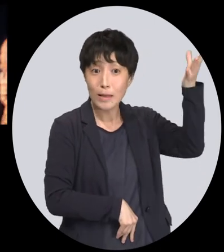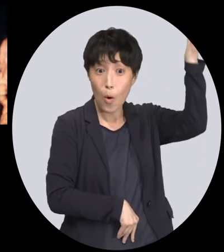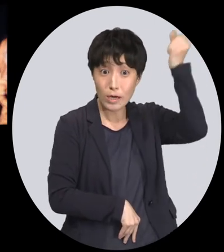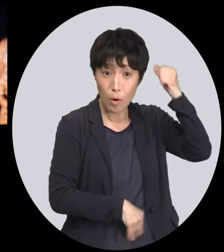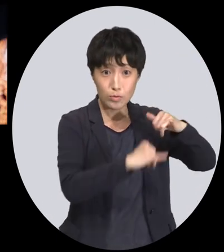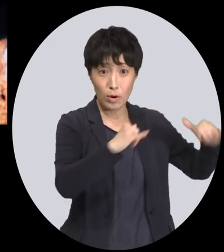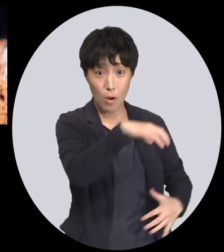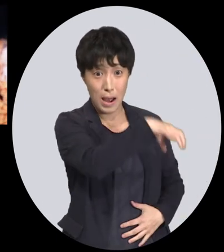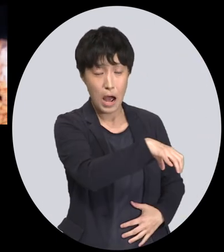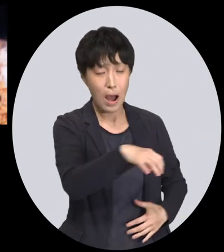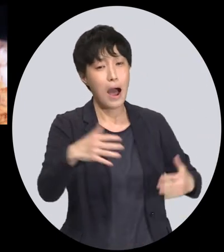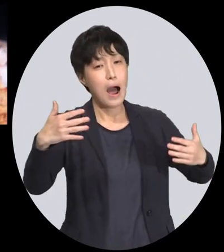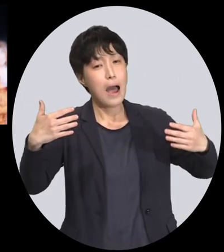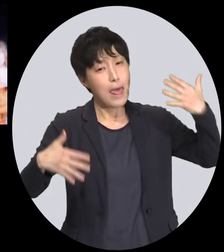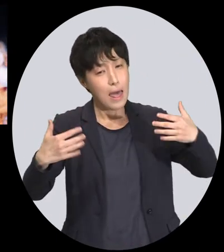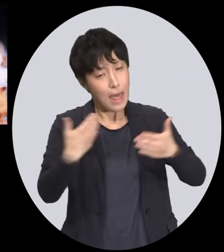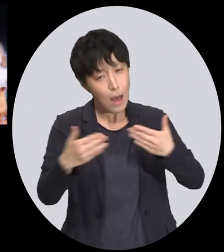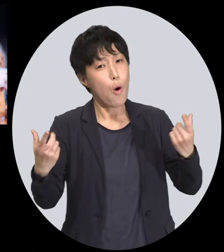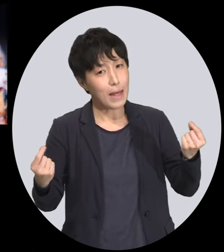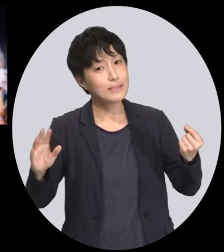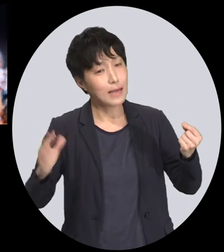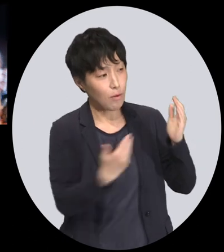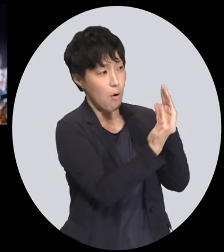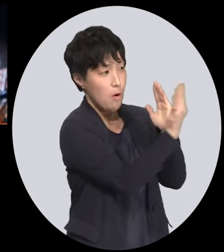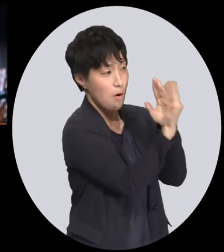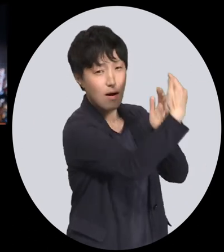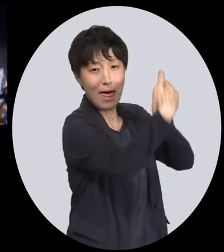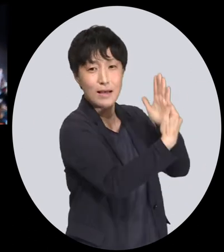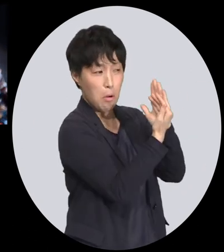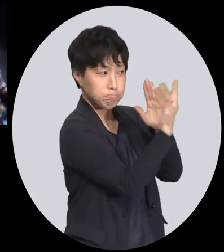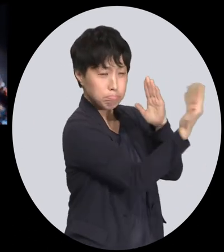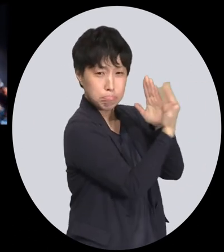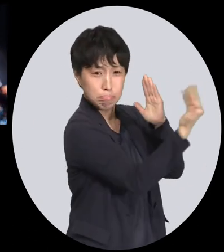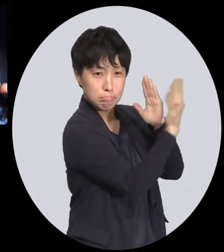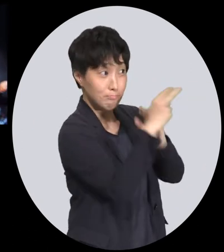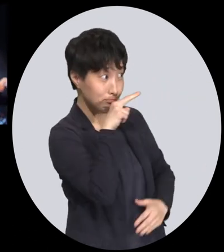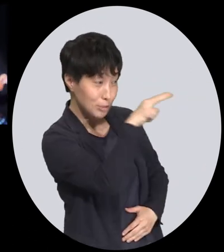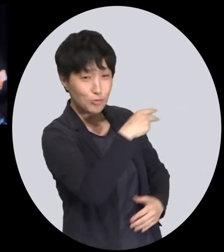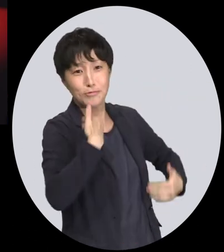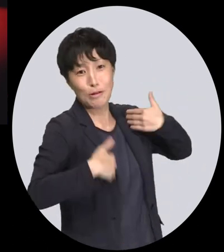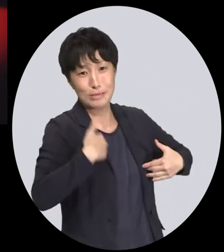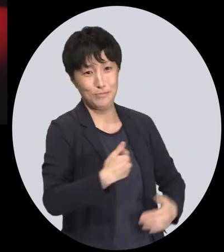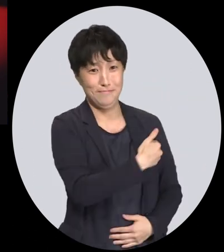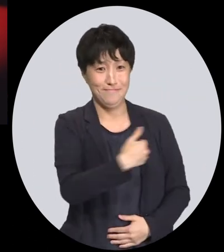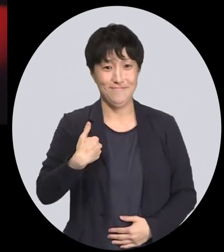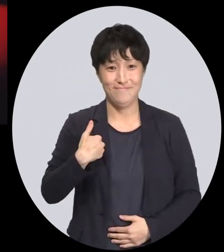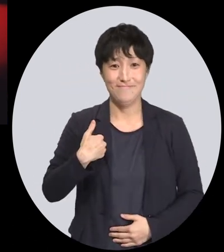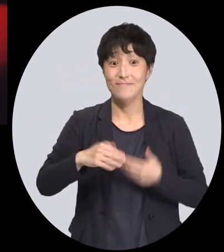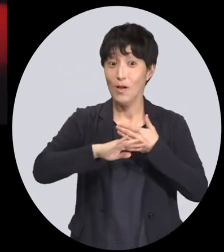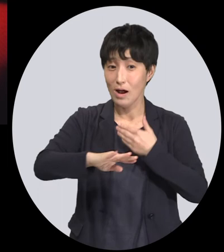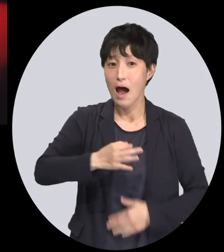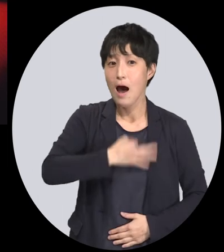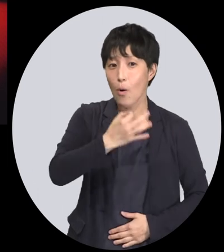同じ br なもんだけど動く映像それを観ていただいたりそして声の劇場ここで